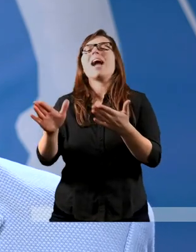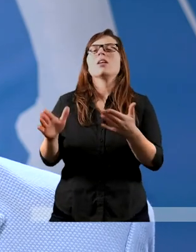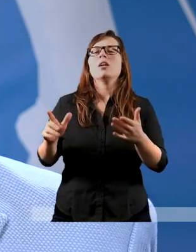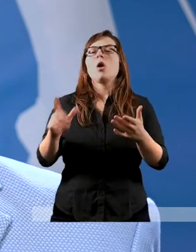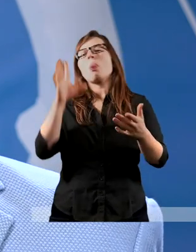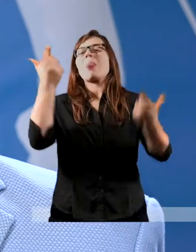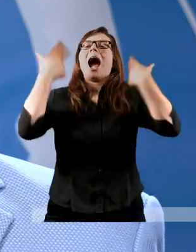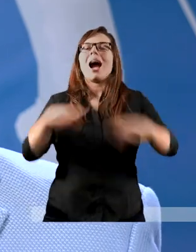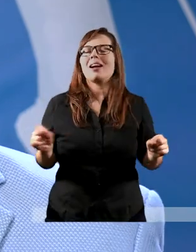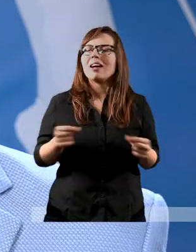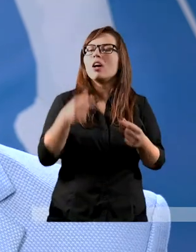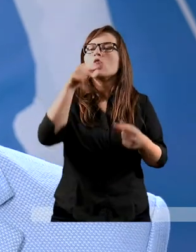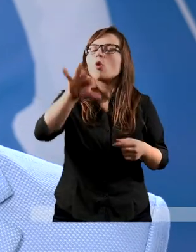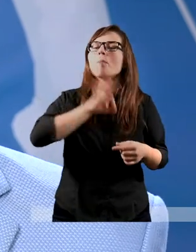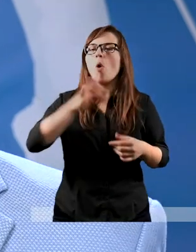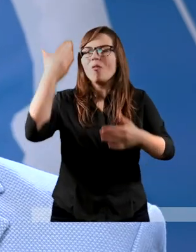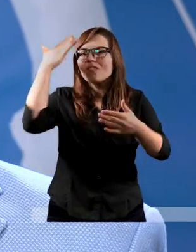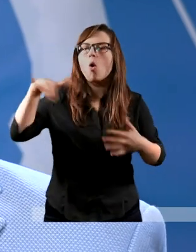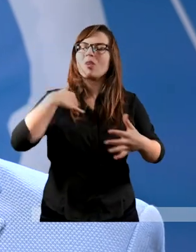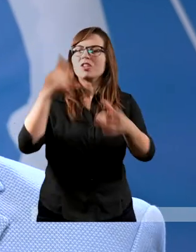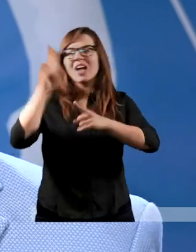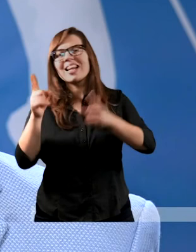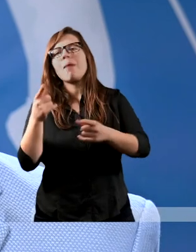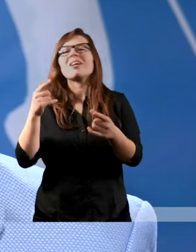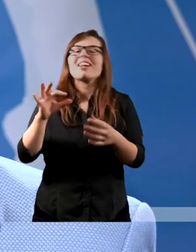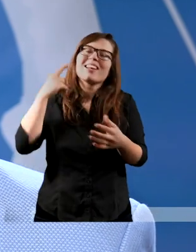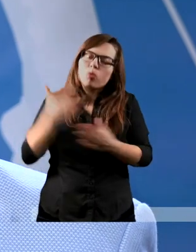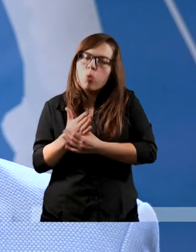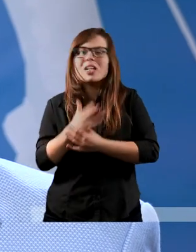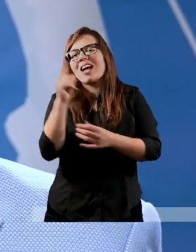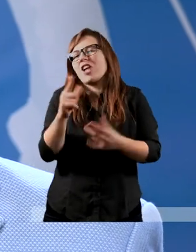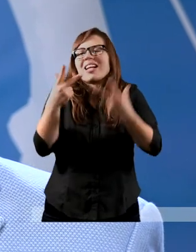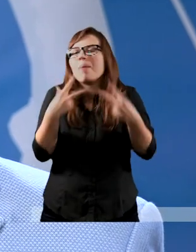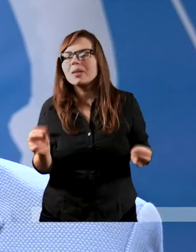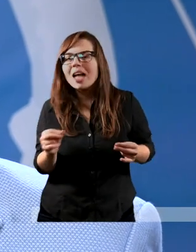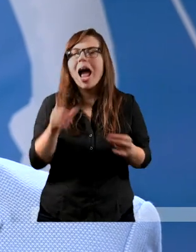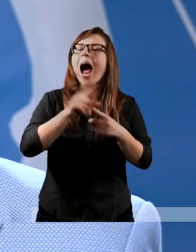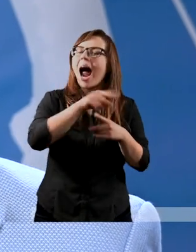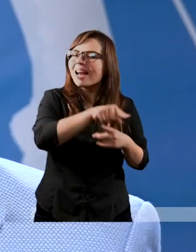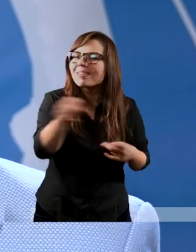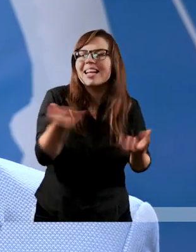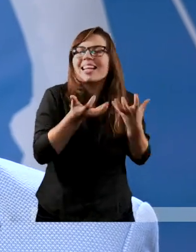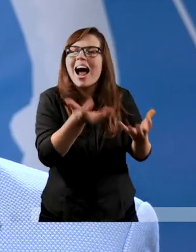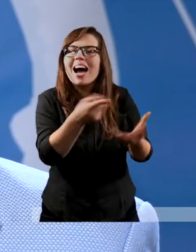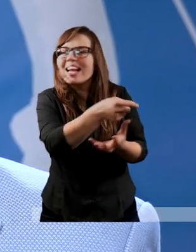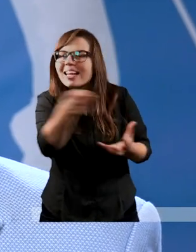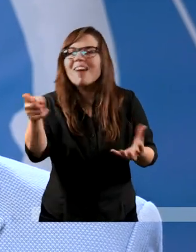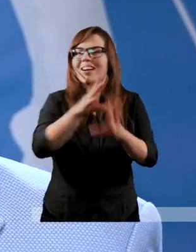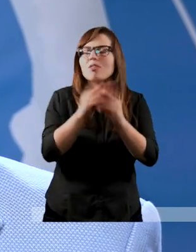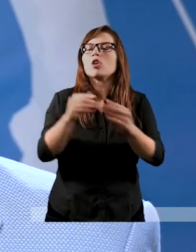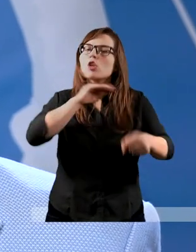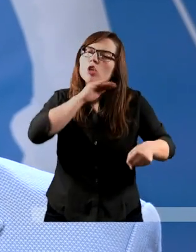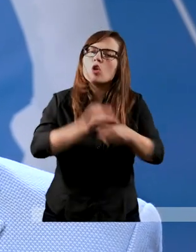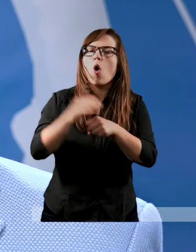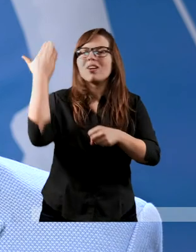wyborem Twojej woli. Czasami słusznym, czasami niesłusznym. Zachęcam do tego, aby żyć zgodnie z